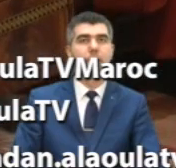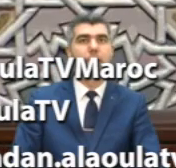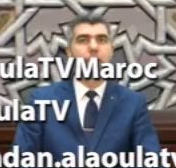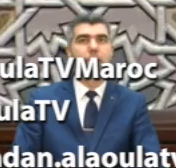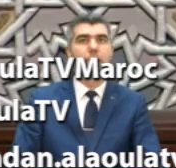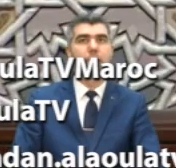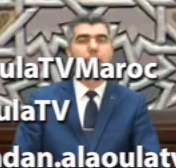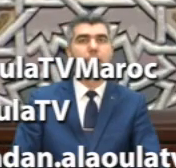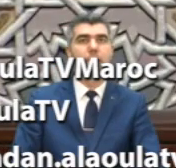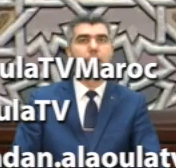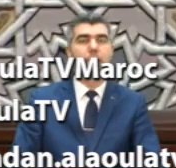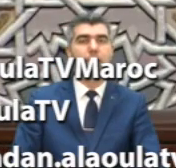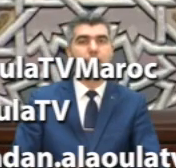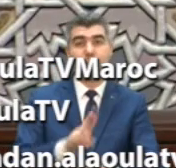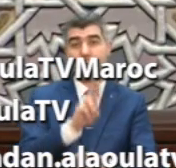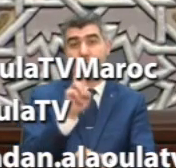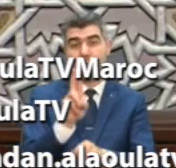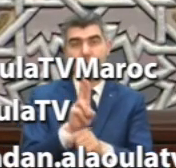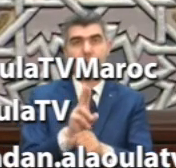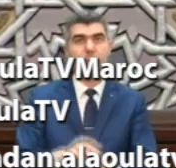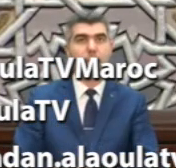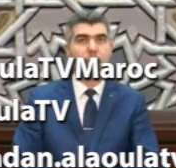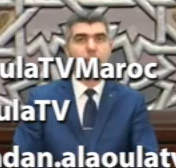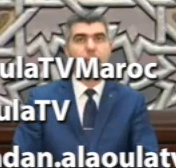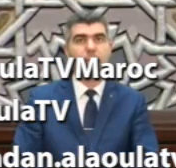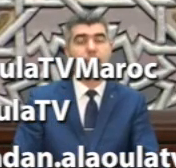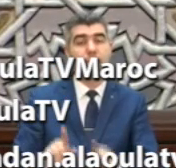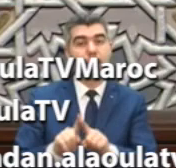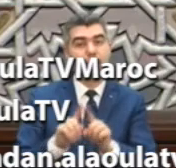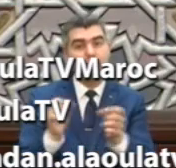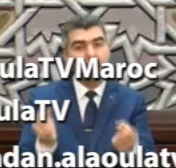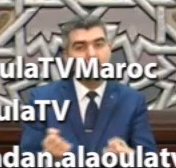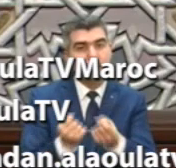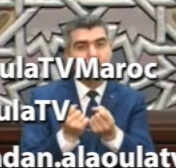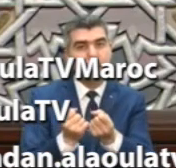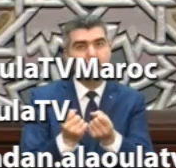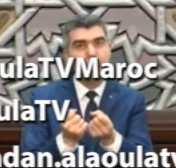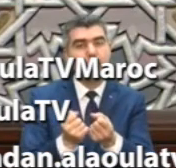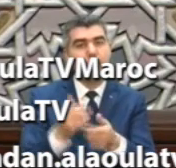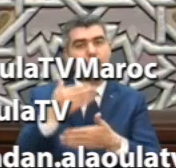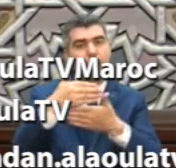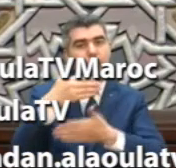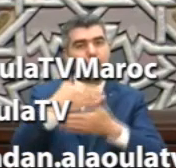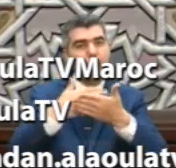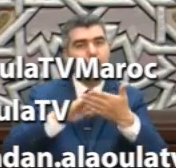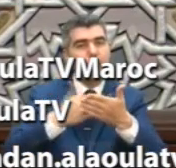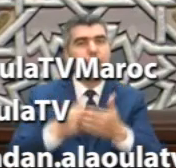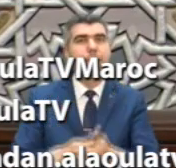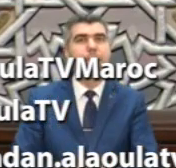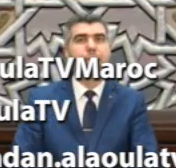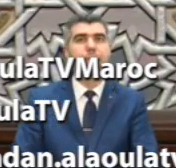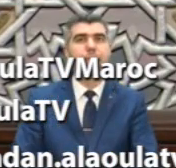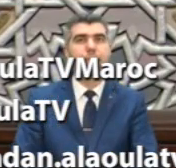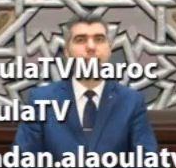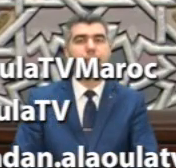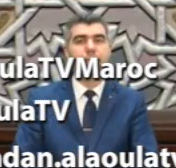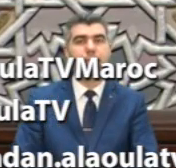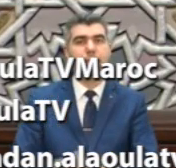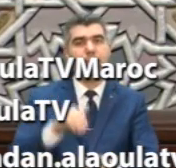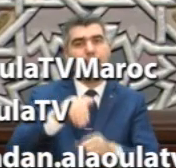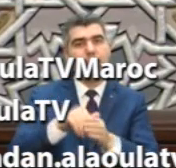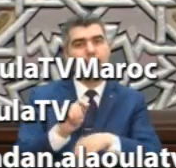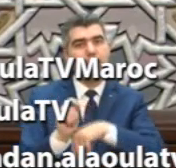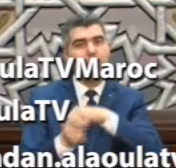اذا السؤال حول النهوض بقطاع السكن للسيدات والساده النواب المحترمين على الفريق الحركي.